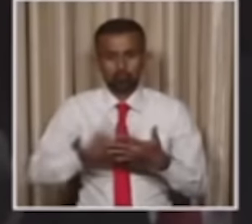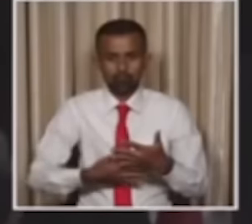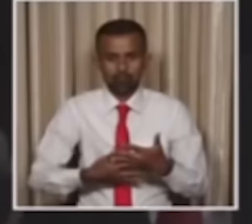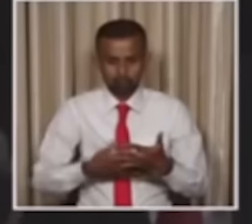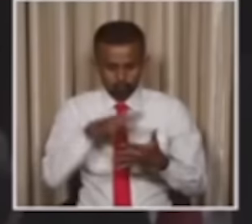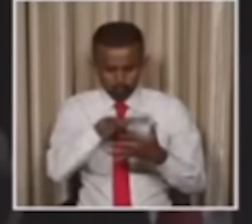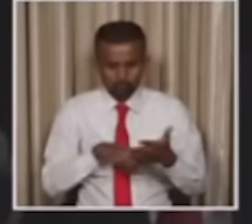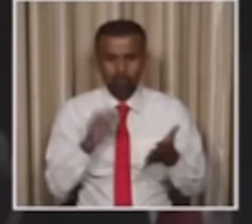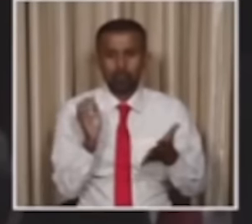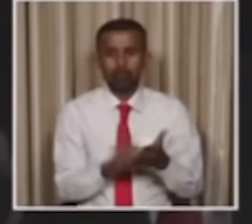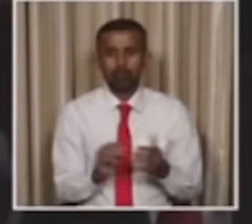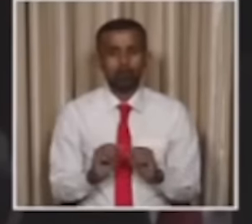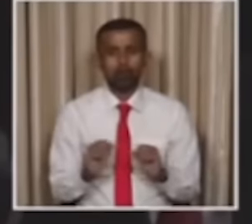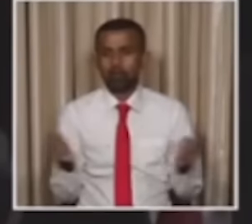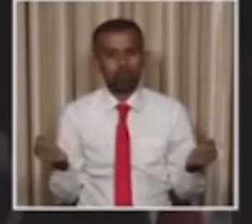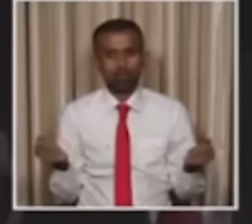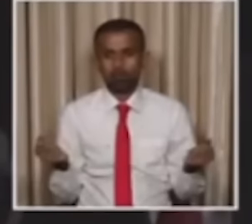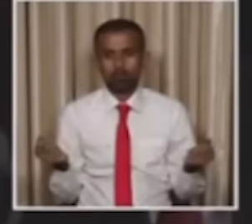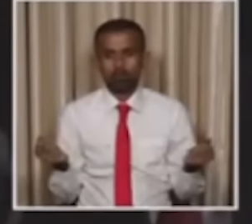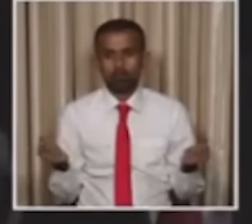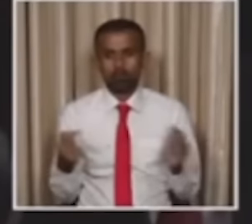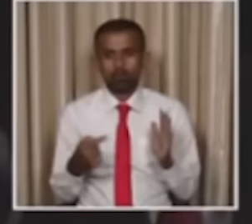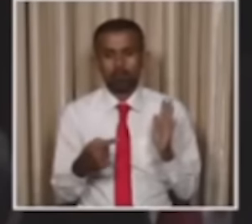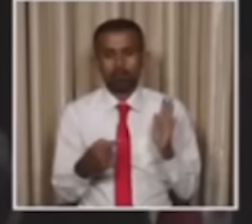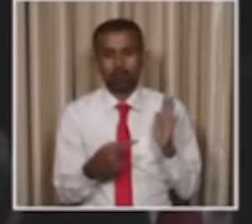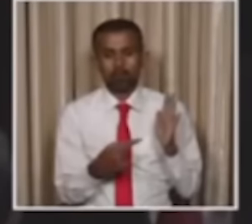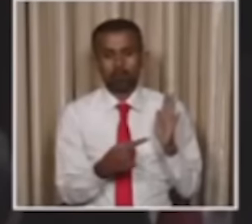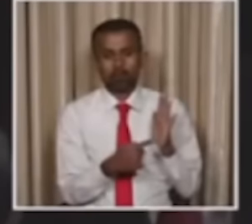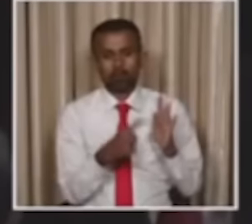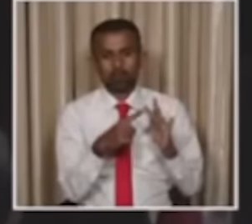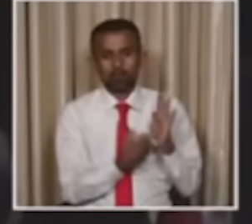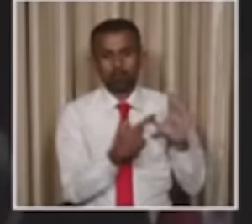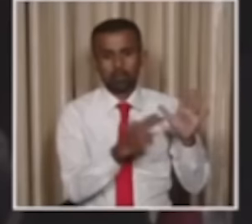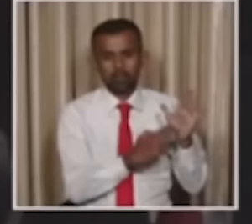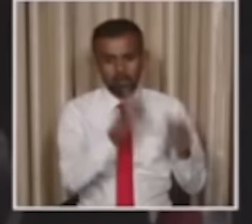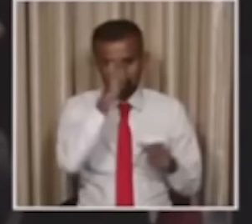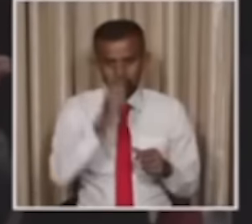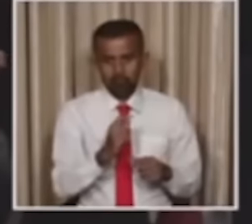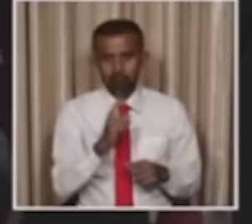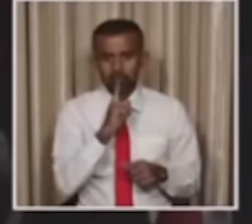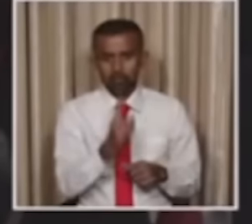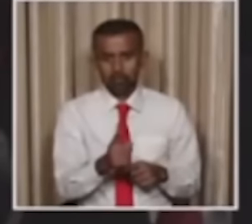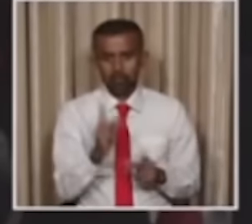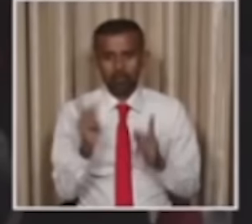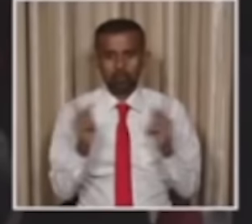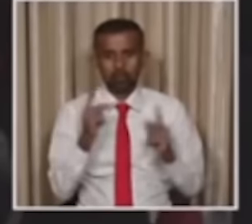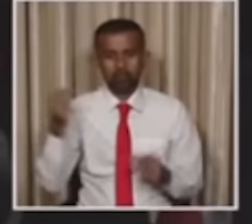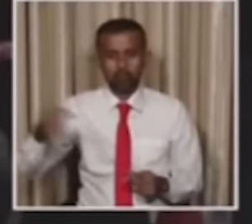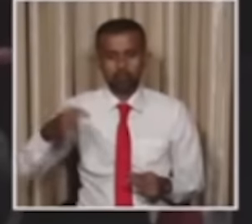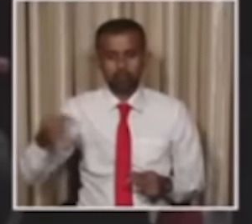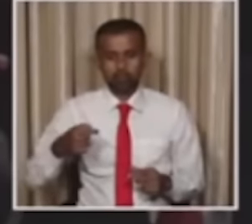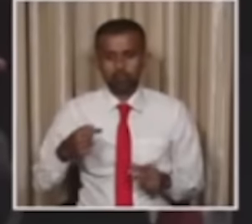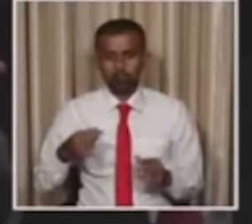නැහැ. මම ගරු ටිරානාලස් ඇමතිතුමා අහපු වෙලාවෙත් ඔහුටත් කිව්වා අපි සංචාරක පැමිණීම